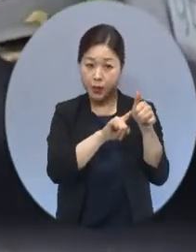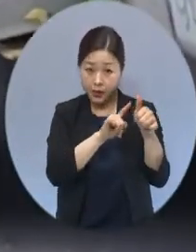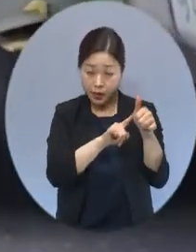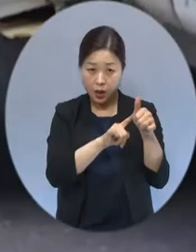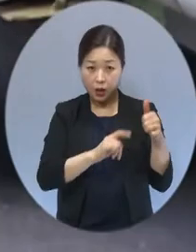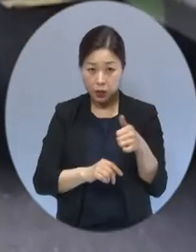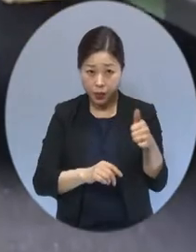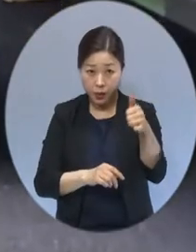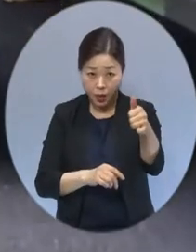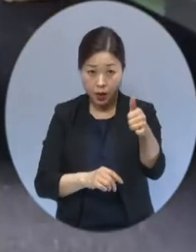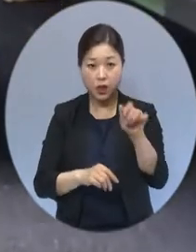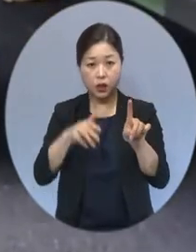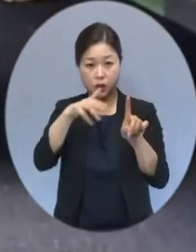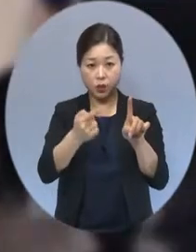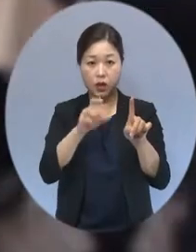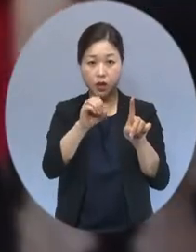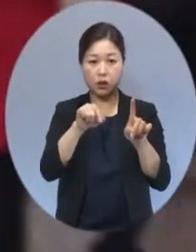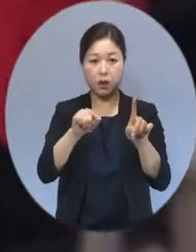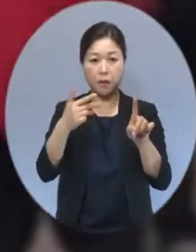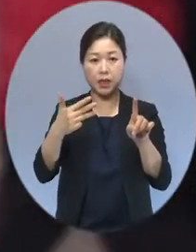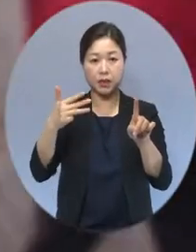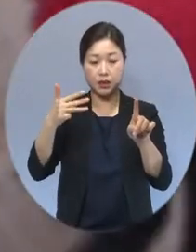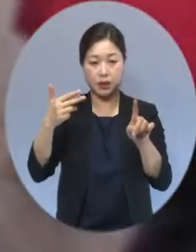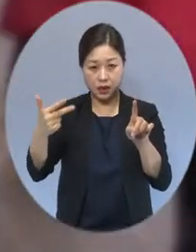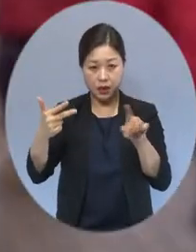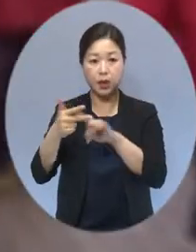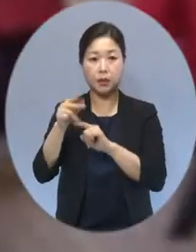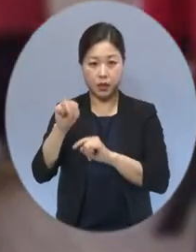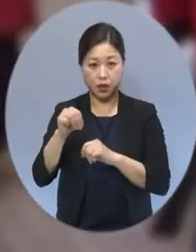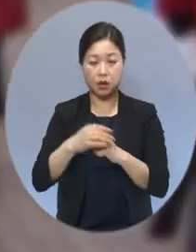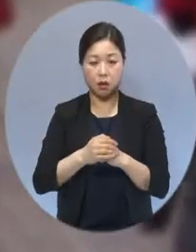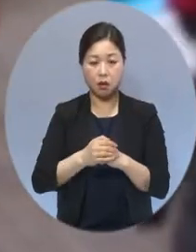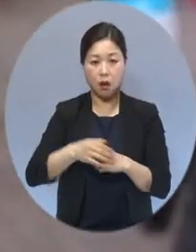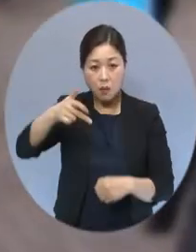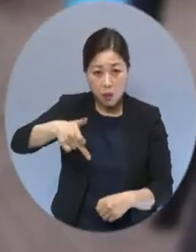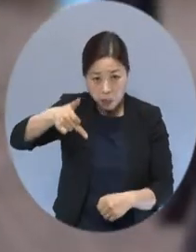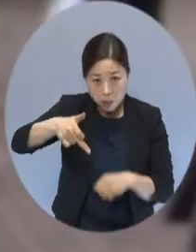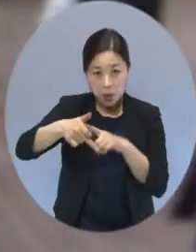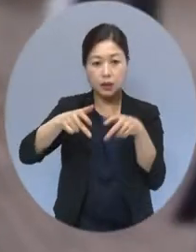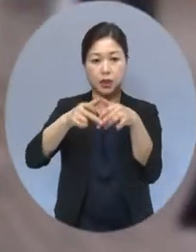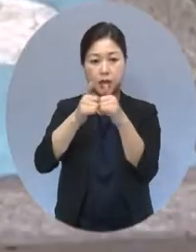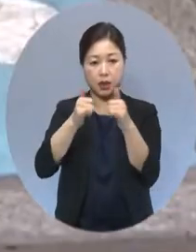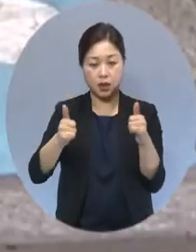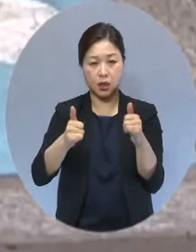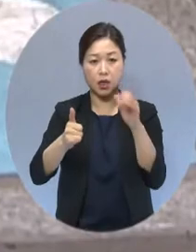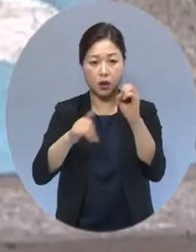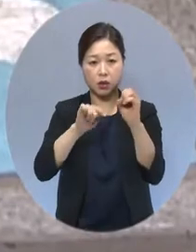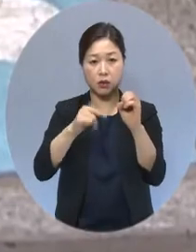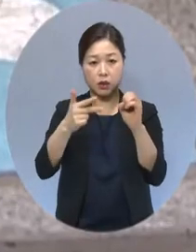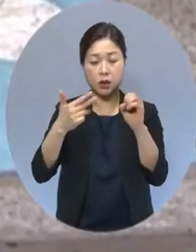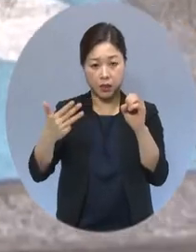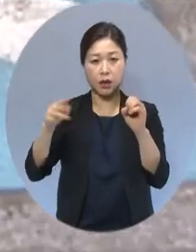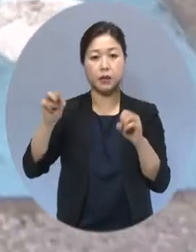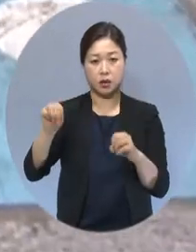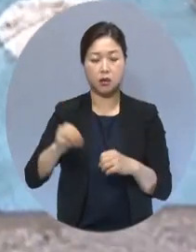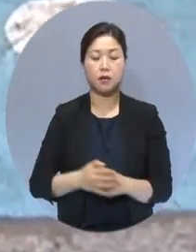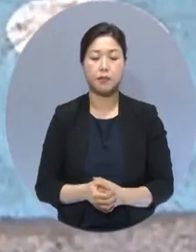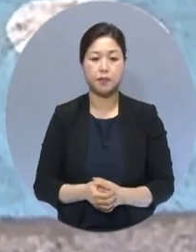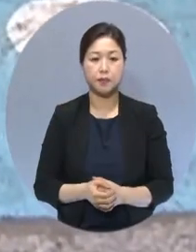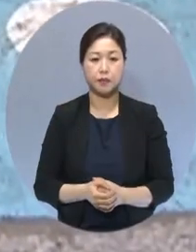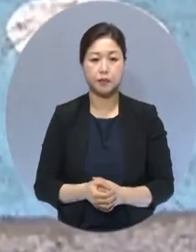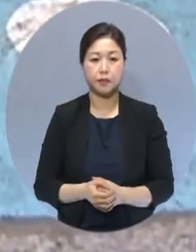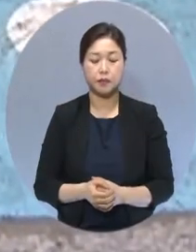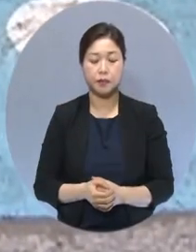이동속도는 초당 0.87m, 목발을 사용하는 장애인의 이동속도는 0.78m로 나타났습니다.